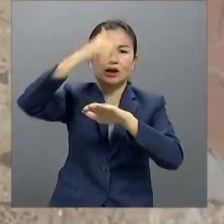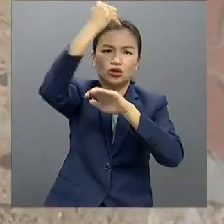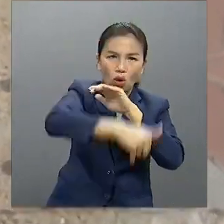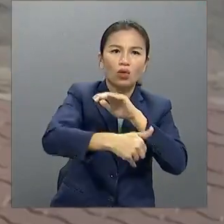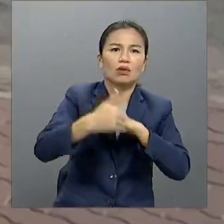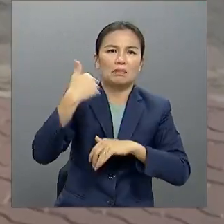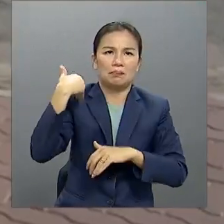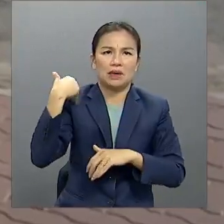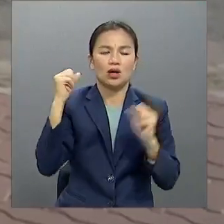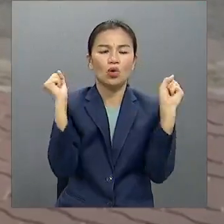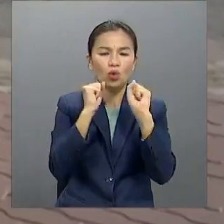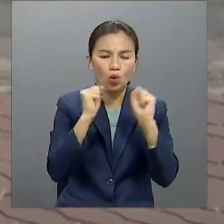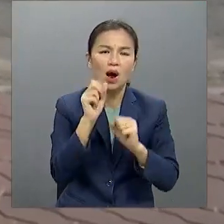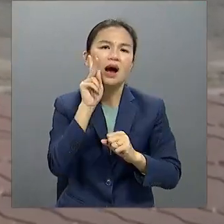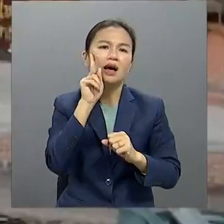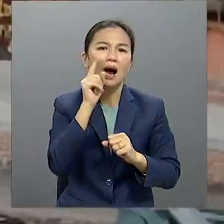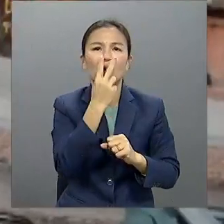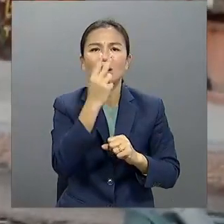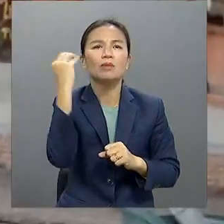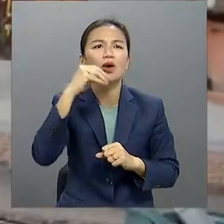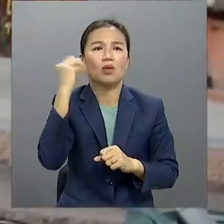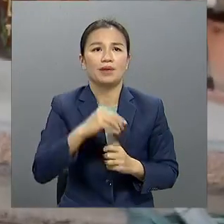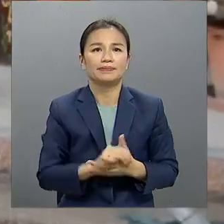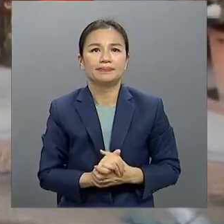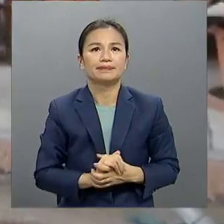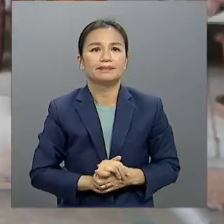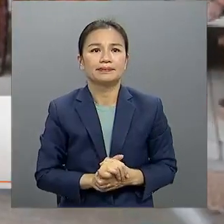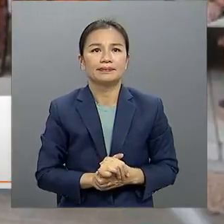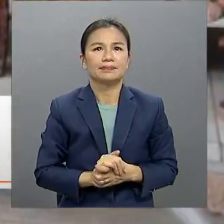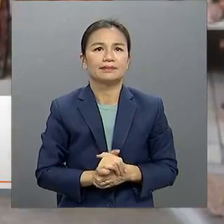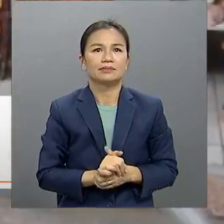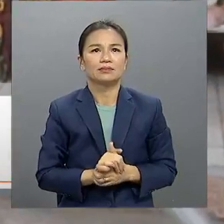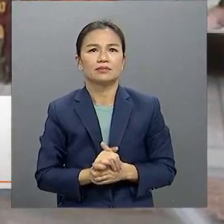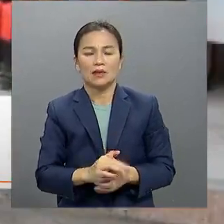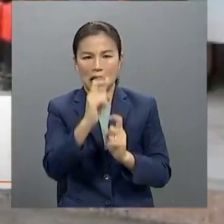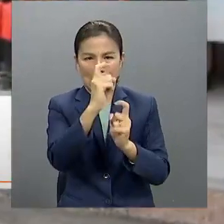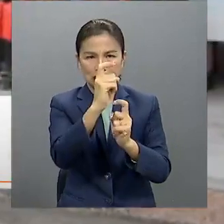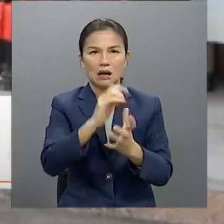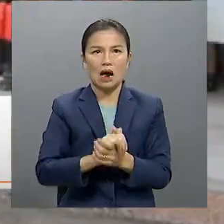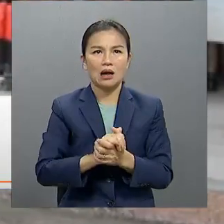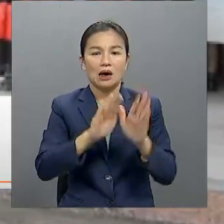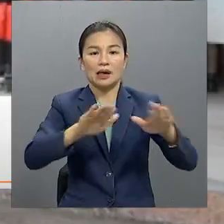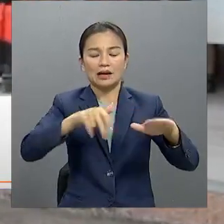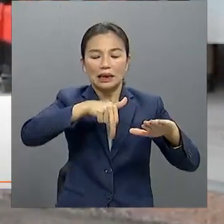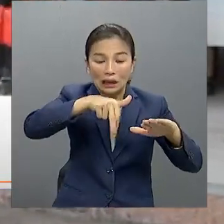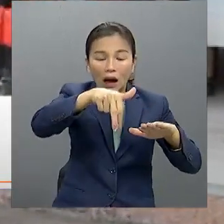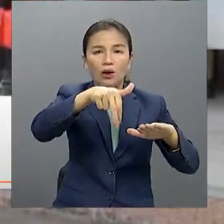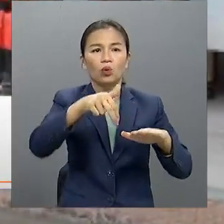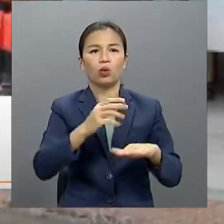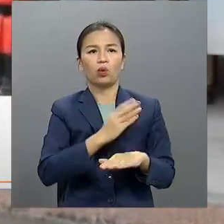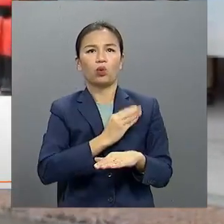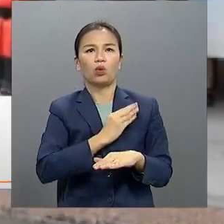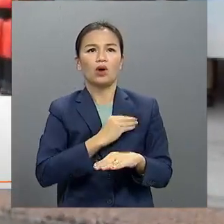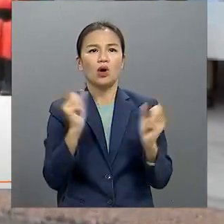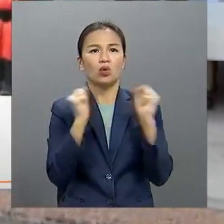ก็ได้ยินข่าวกันอยู่เนาะ อันตรายมากเลยเพราะว่าเด็กมันเดินมันก็จะตกก็กลัวเด็กจะตกมากแล้